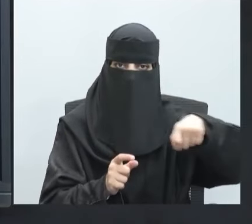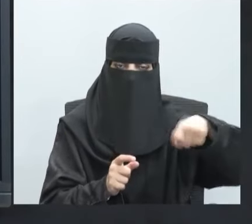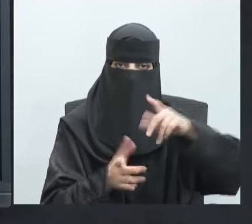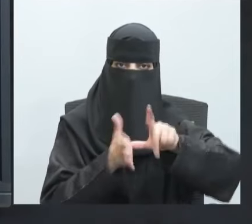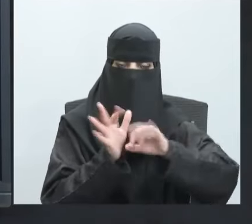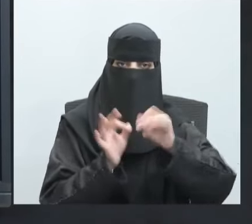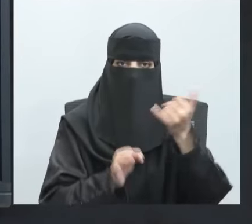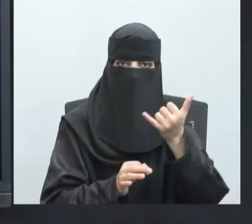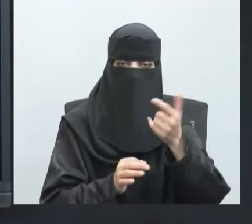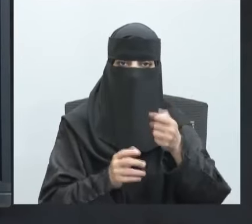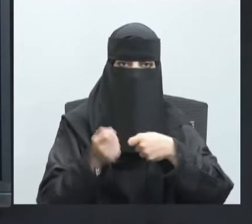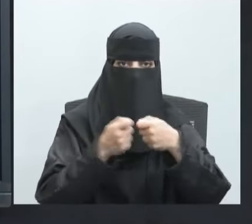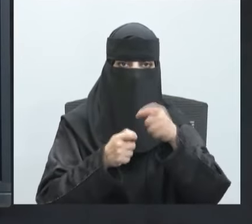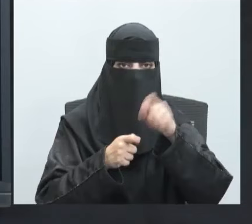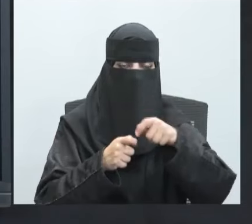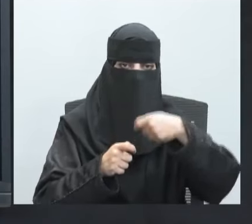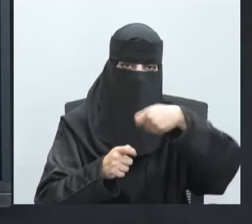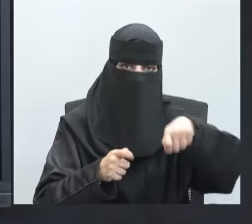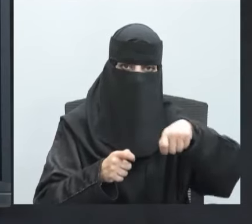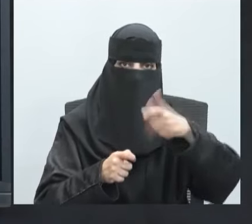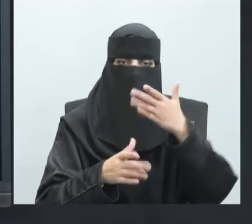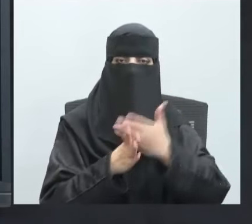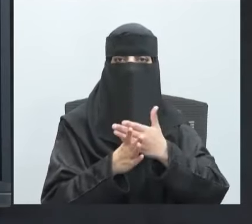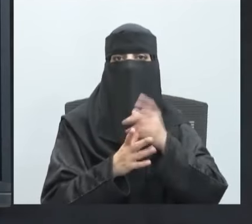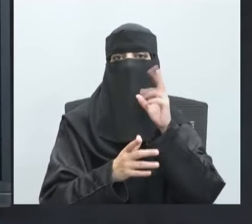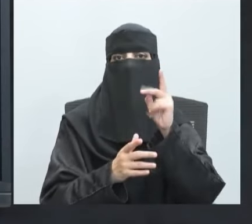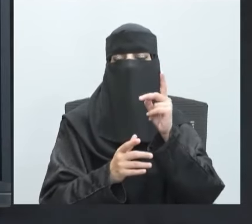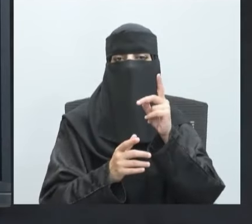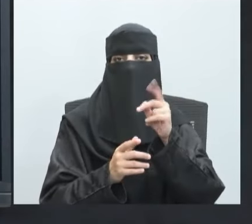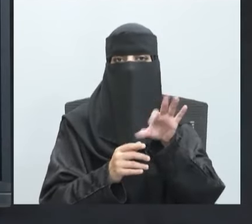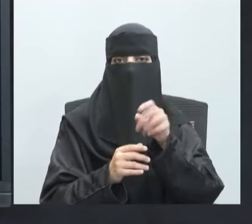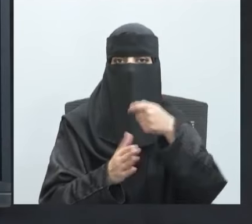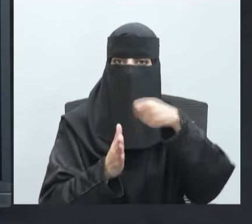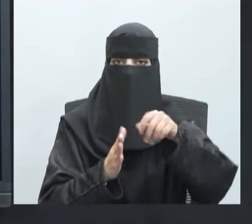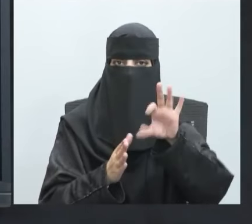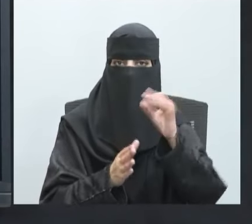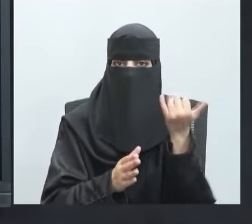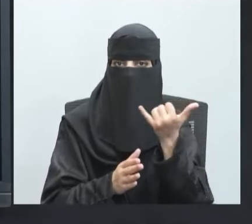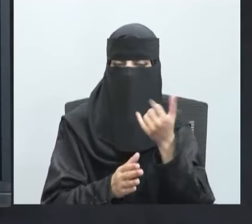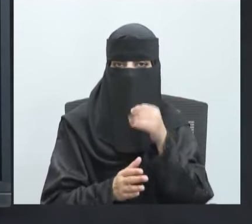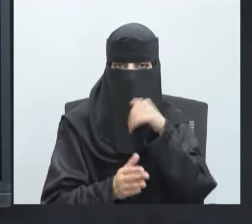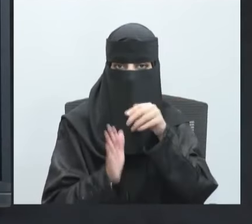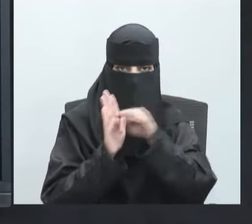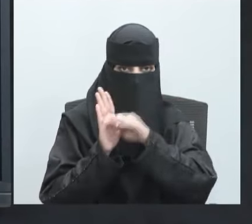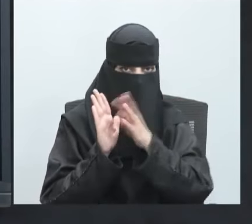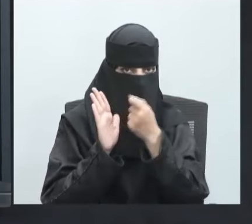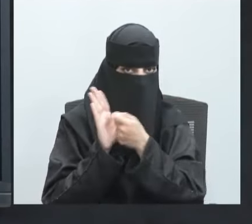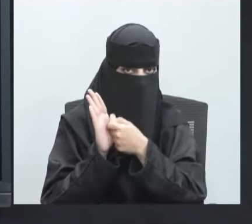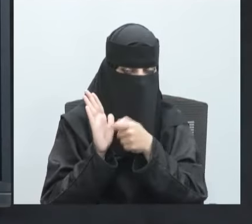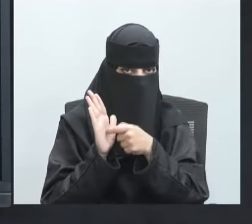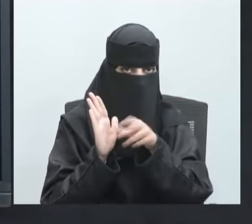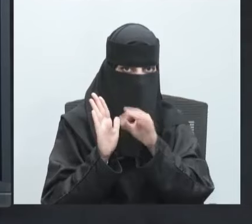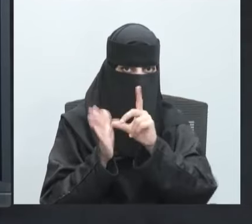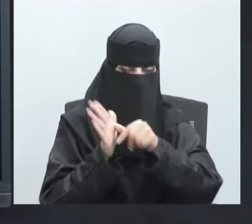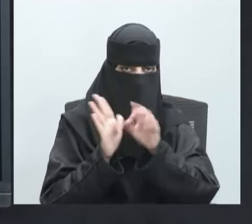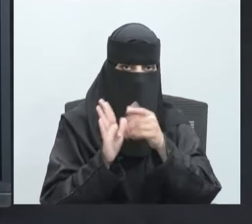استراتيجيه الاقتصاد في الشراء وهي عدم الشراء الا بالقدر الذي يحتاجه الشخص وذكرنا ان هذه